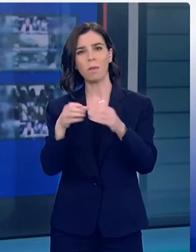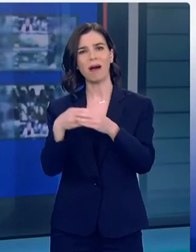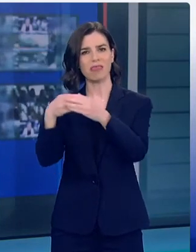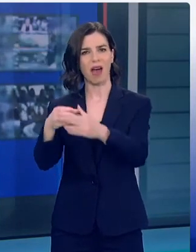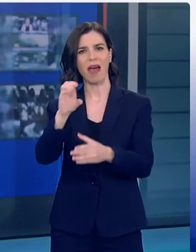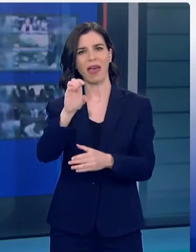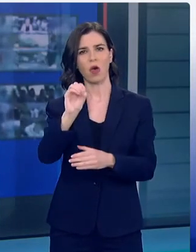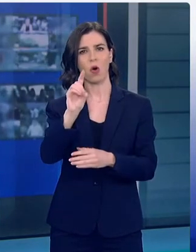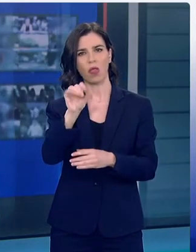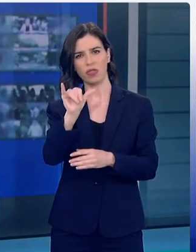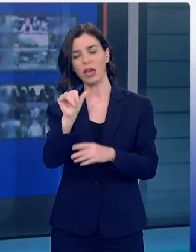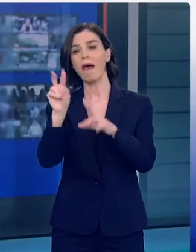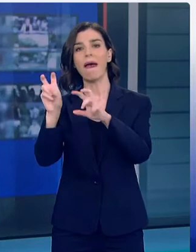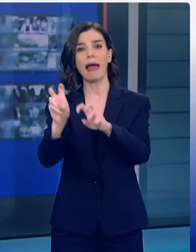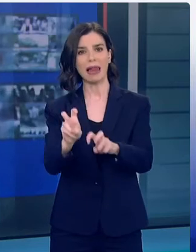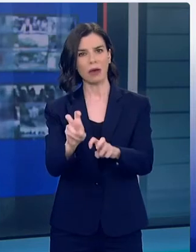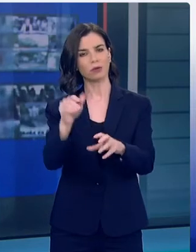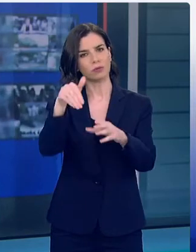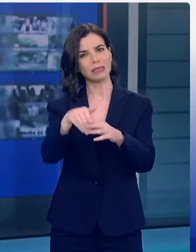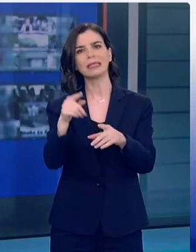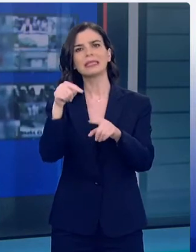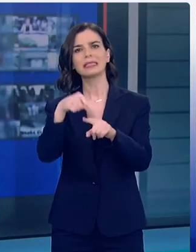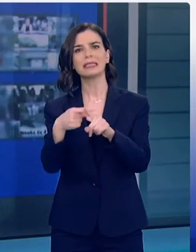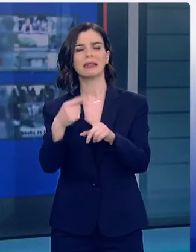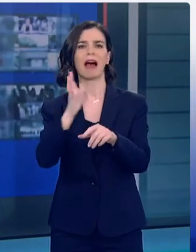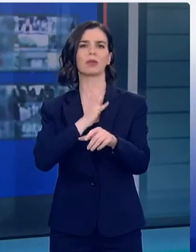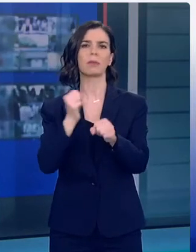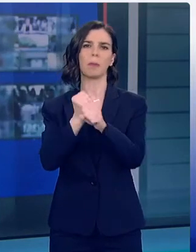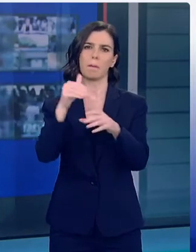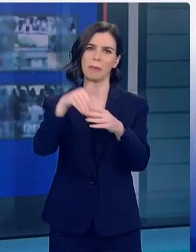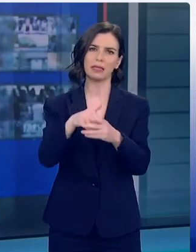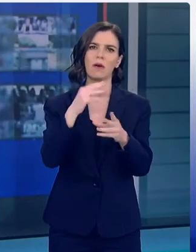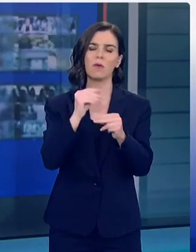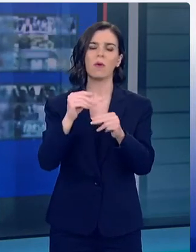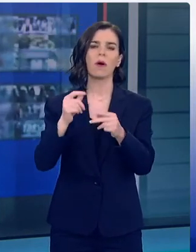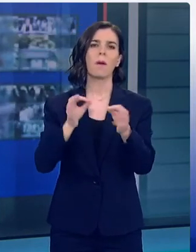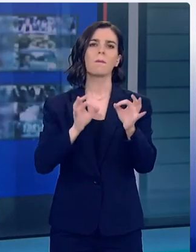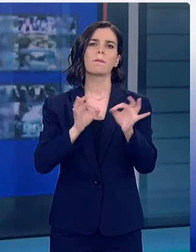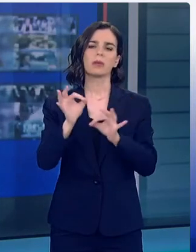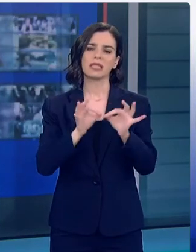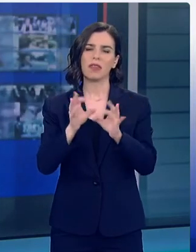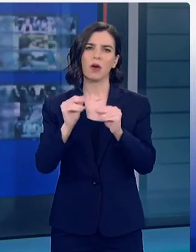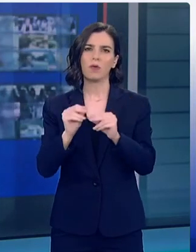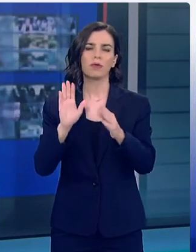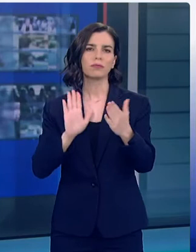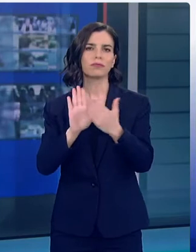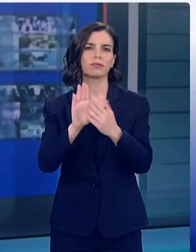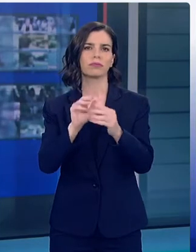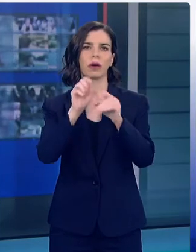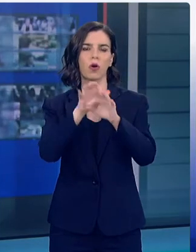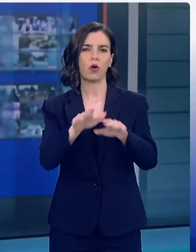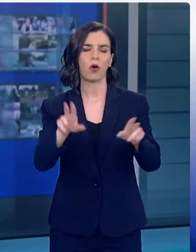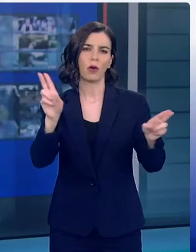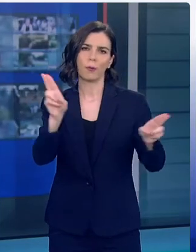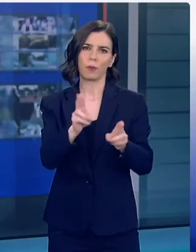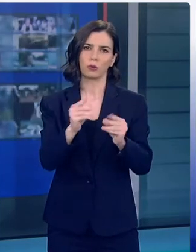πραγματοποίησε ελέγχους σε φιλοξενούμενους της δομής, καθώς και σε προσωπικό της δομής, στο πλαίσιο του επιχειρησιακού σχεδίου του Υπουργείου Υγείας για την αντιμετώπιση της διασποράς κρουσμάτων